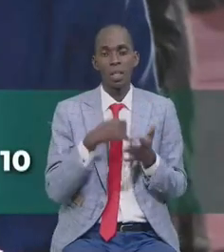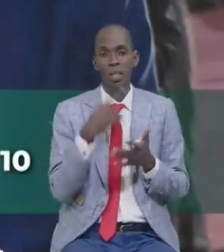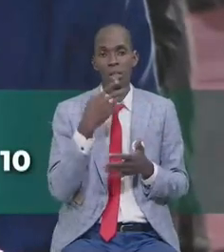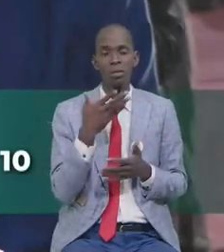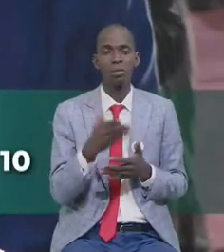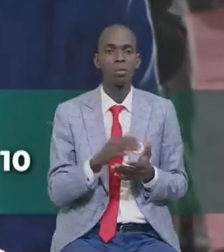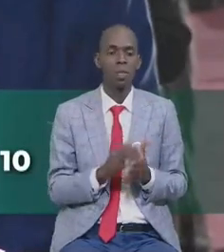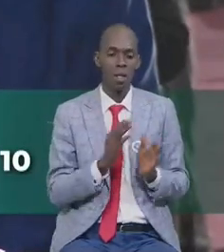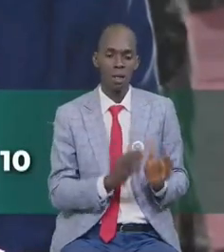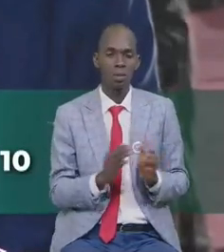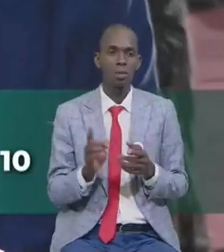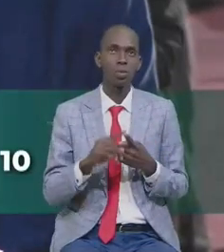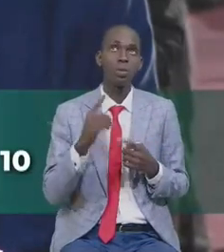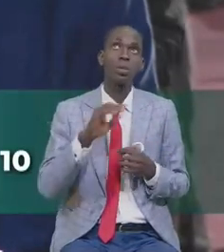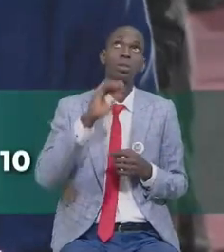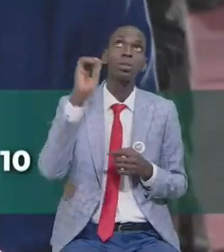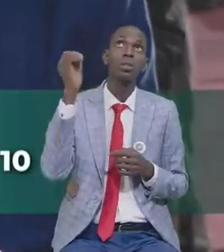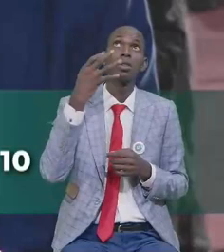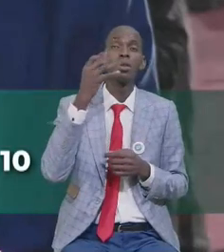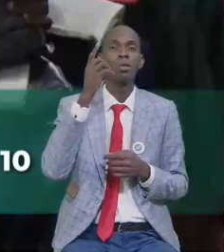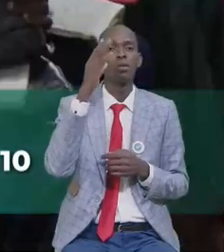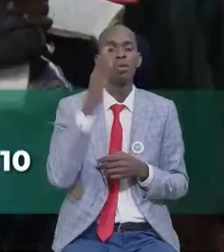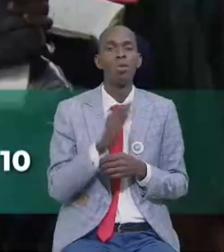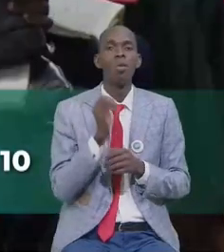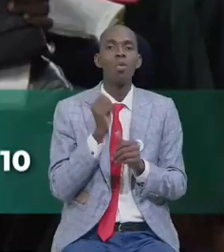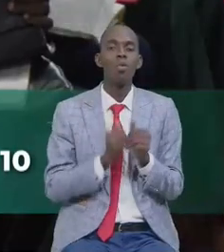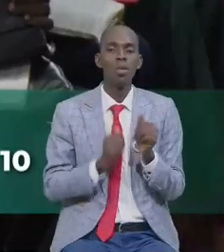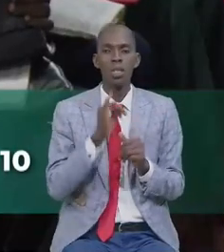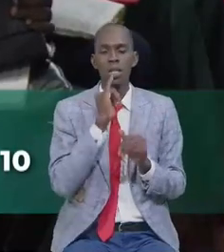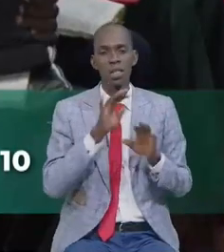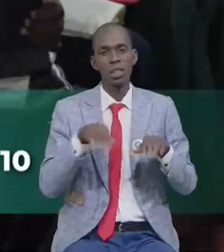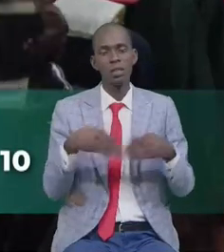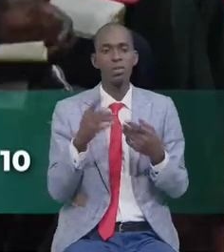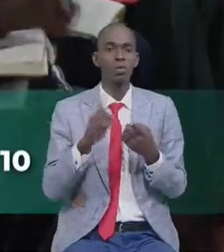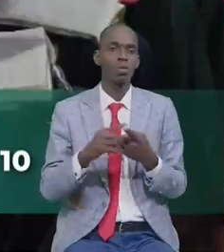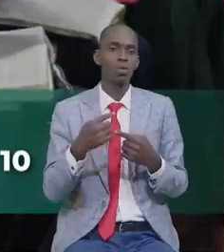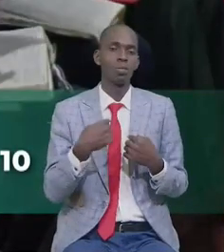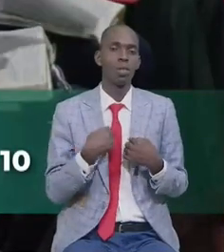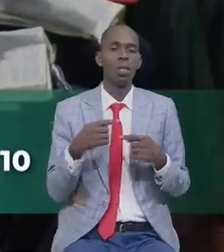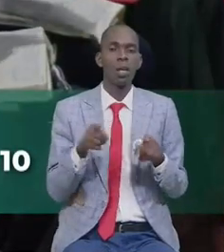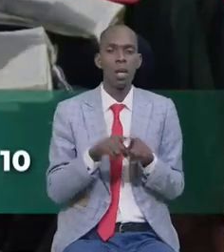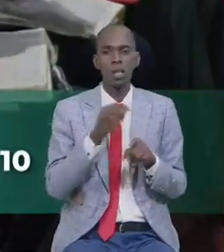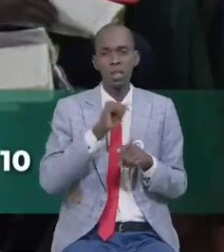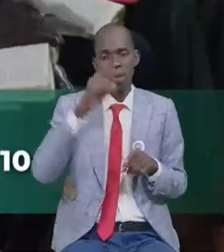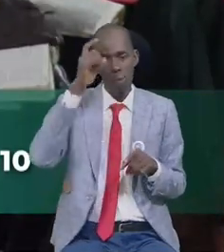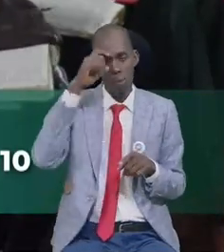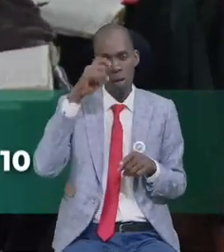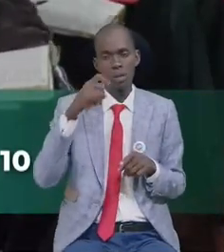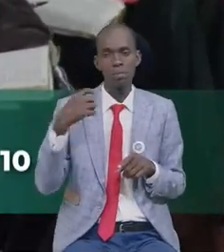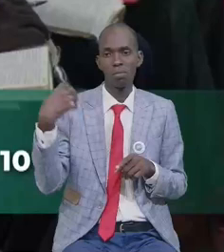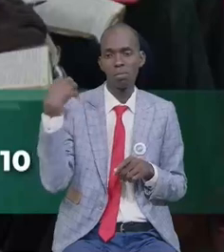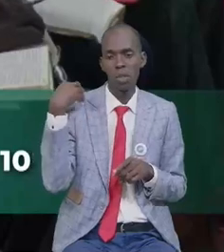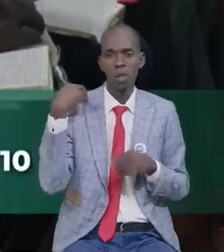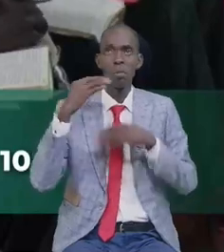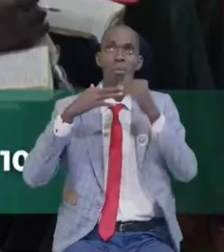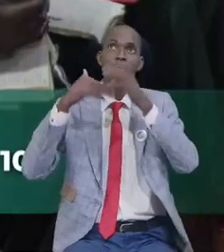la grâce de Dieu qui m'a été donnée, j'ai posé le fondement comme un